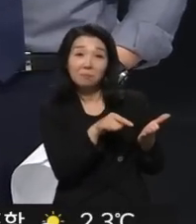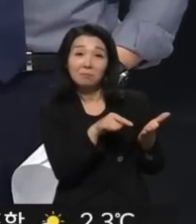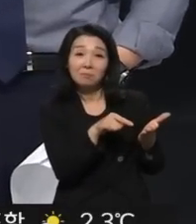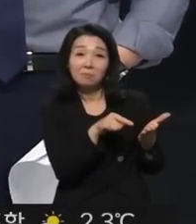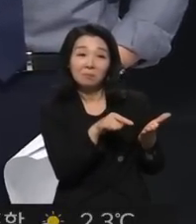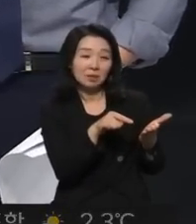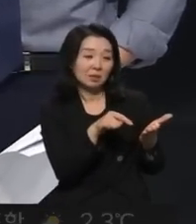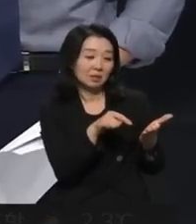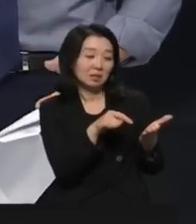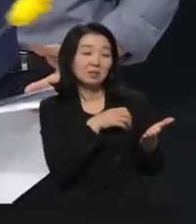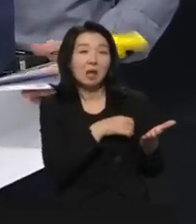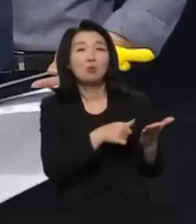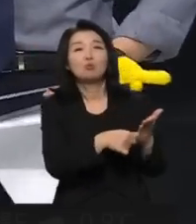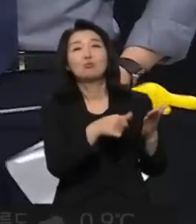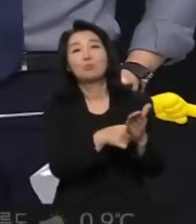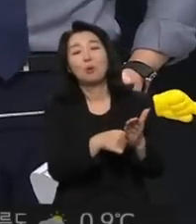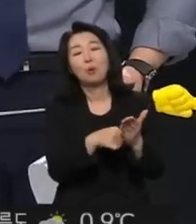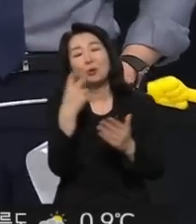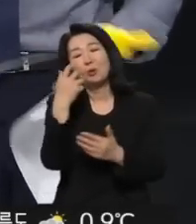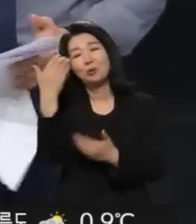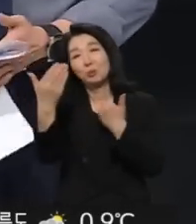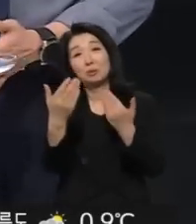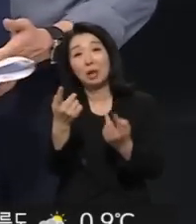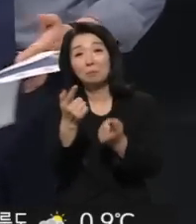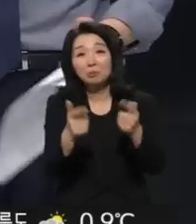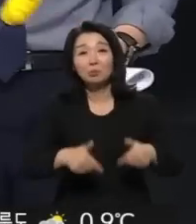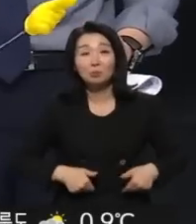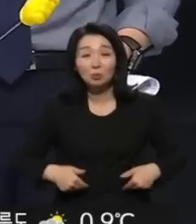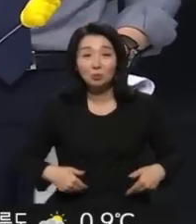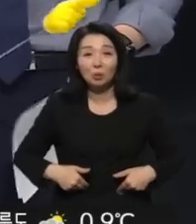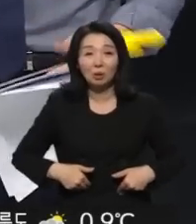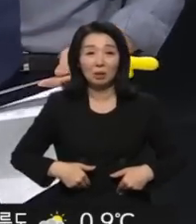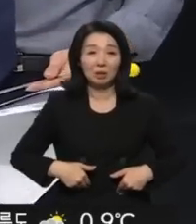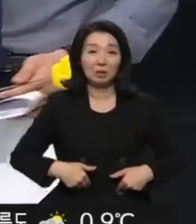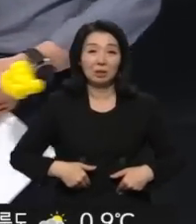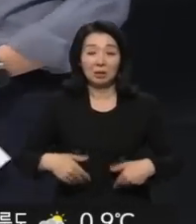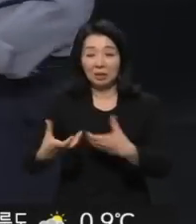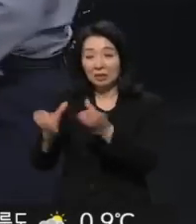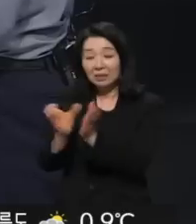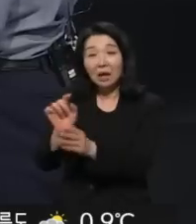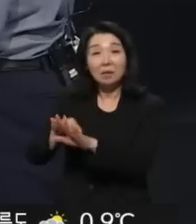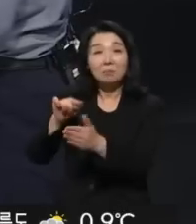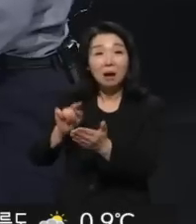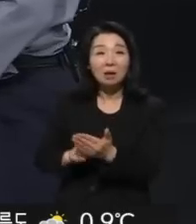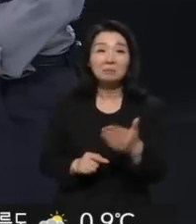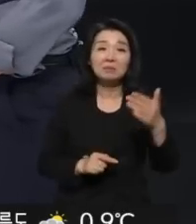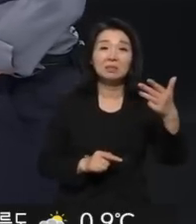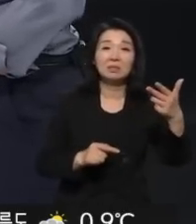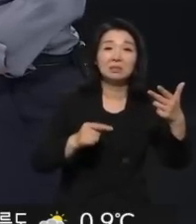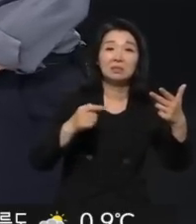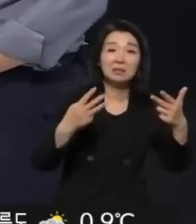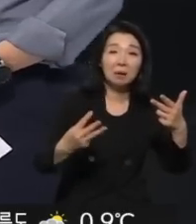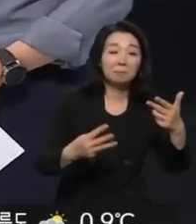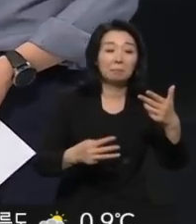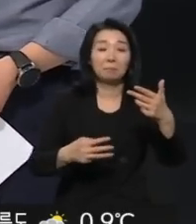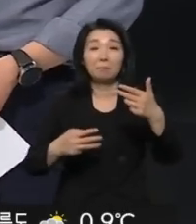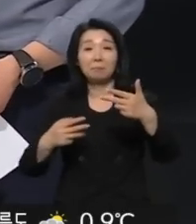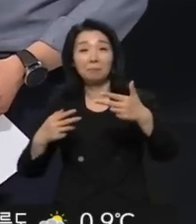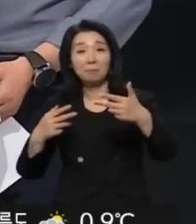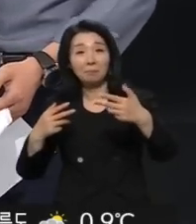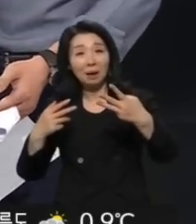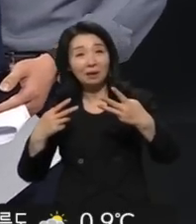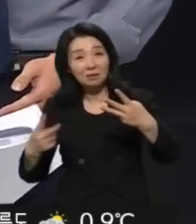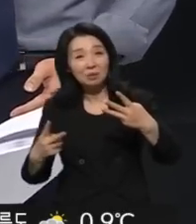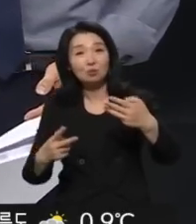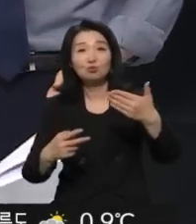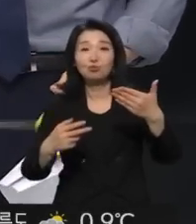당원 투표 여론조사 비율 조정입니다. 이 당심 대 민심을 7대 3에서 8대 2 또는 9대